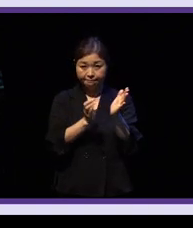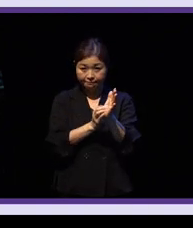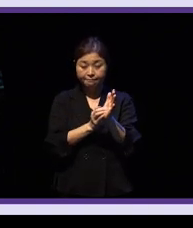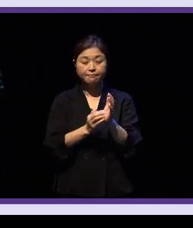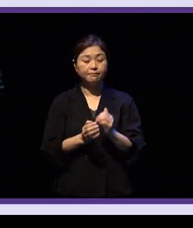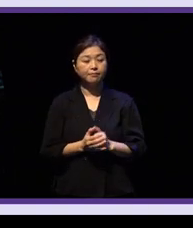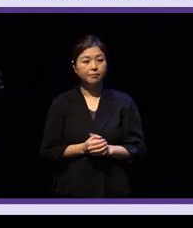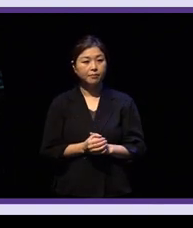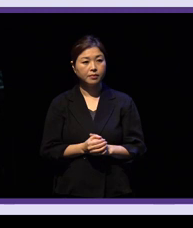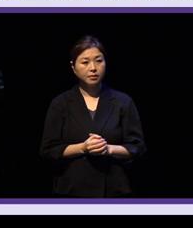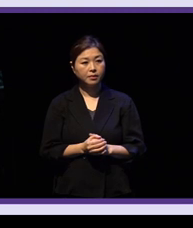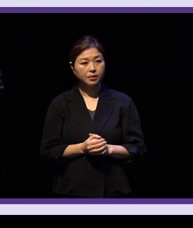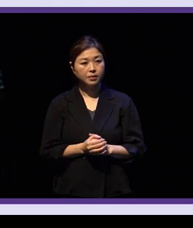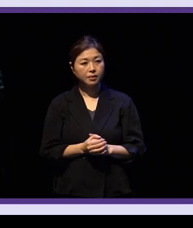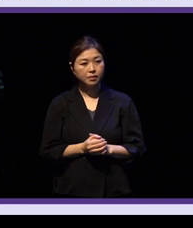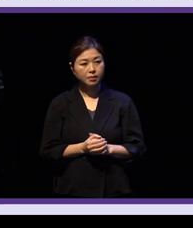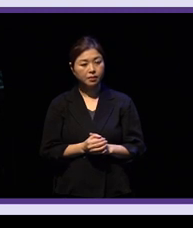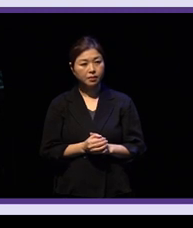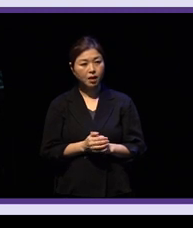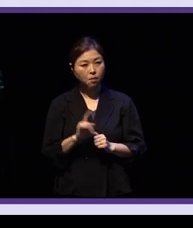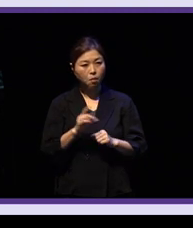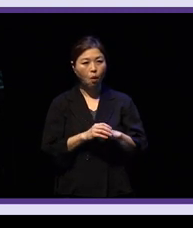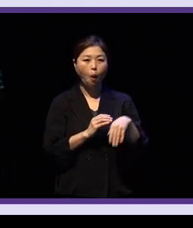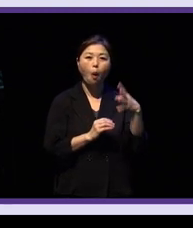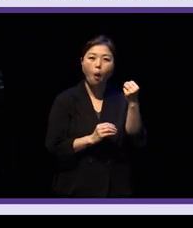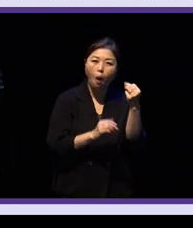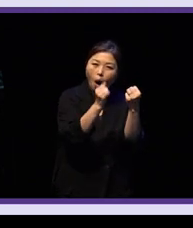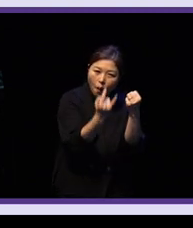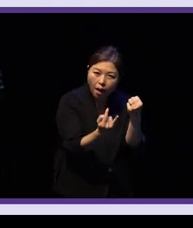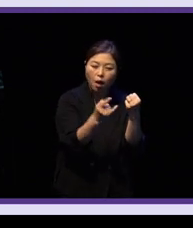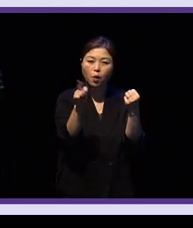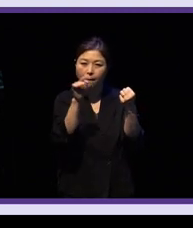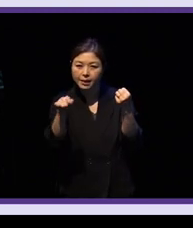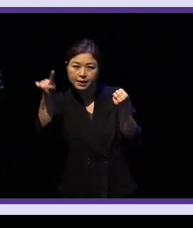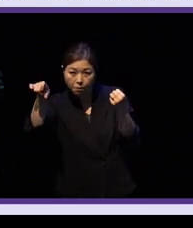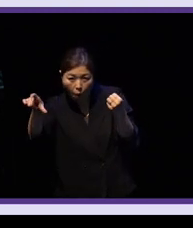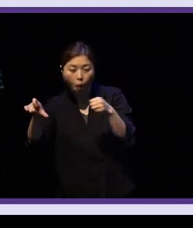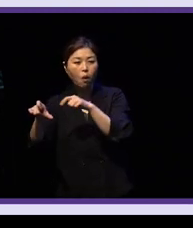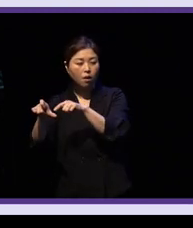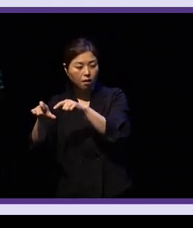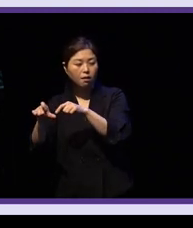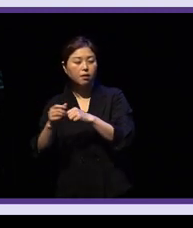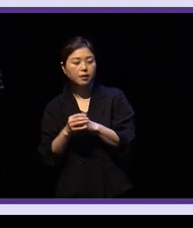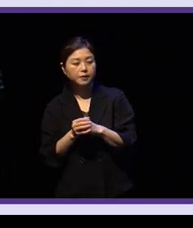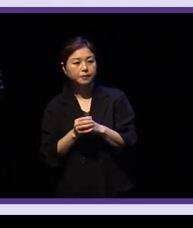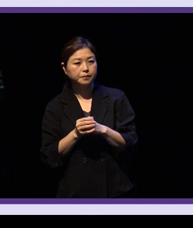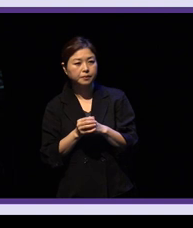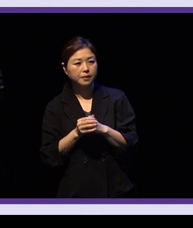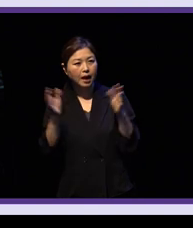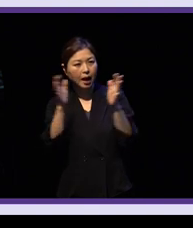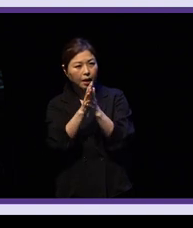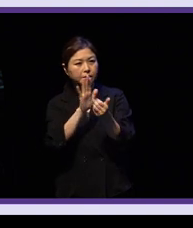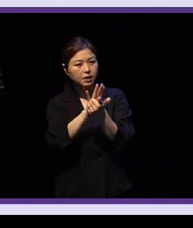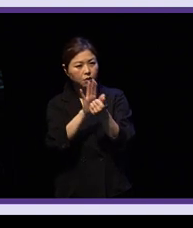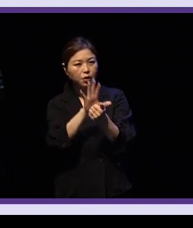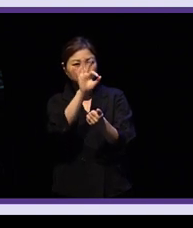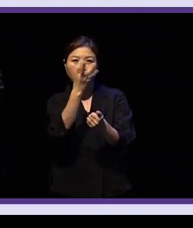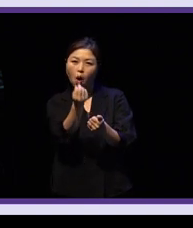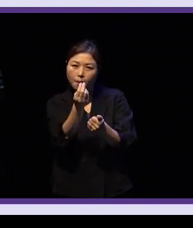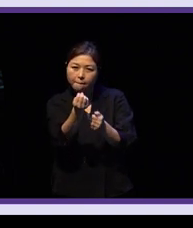편성해 가지고 심의 때도 회차만 단가 회차 단가를 곱하기 15로 해가지고 저희가 총 지원